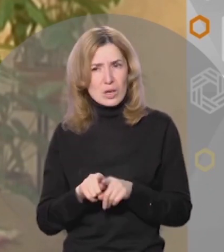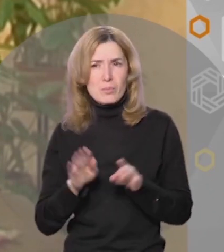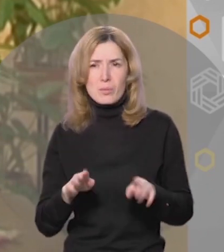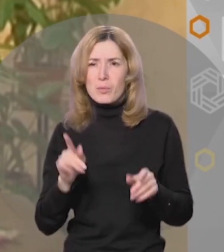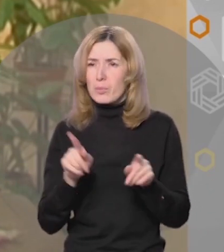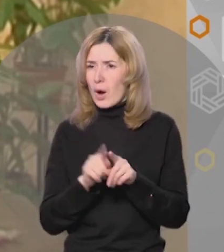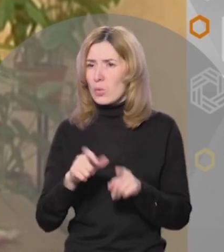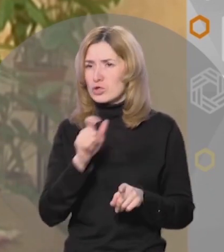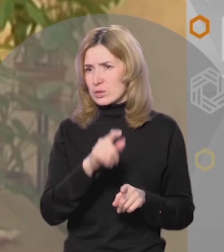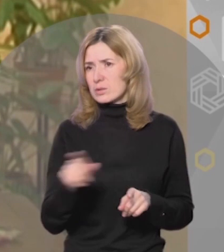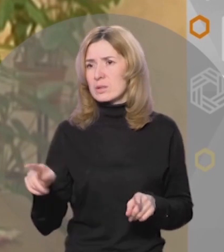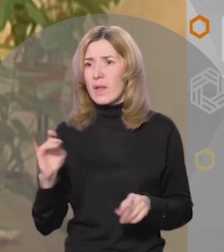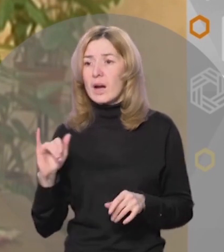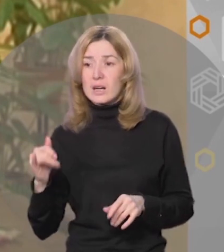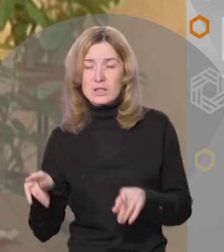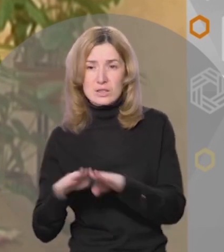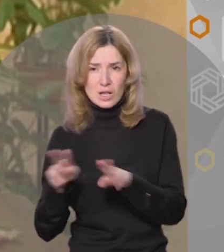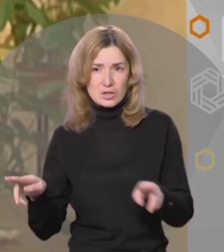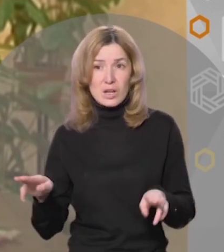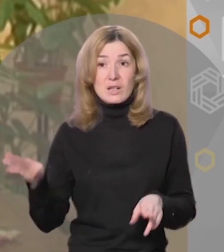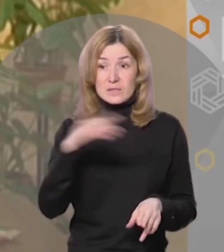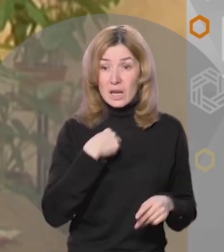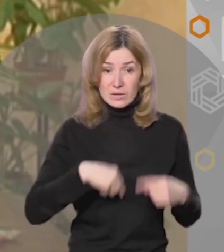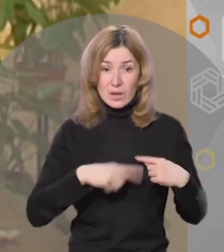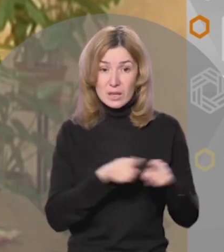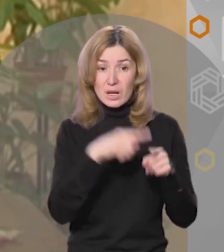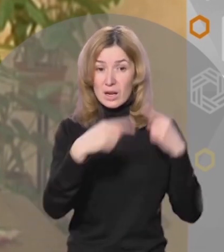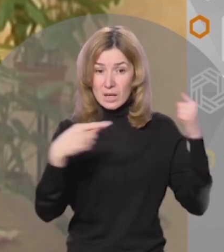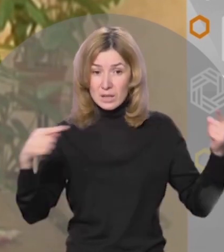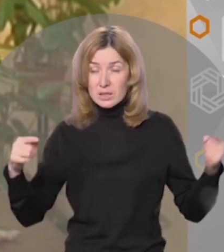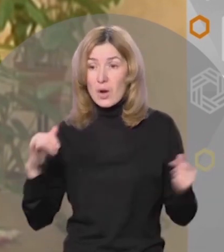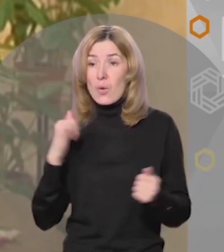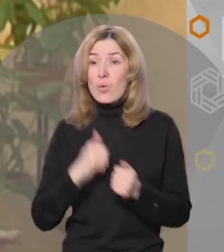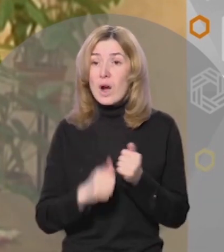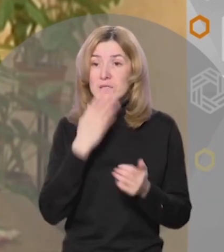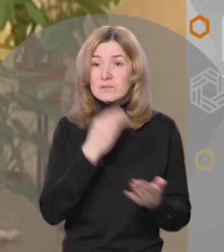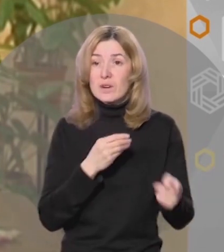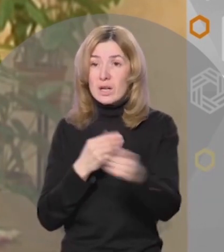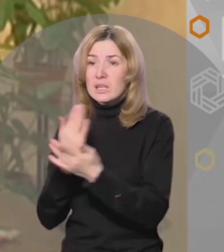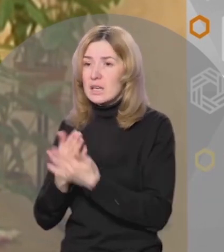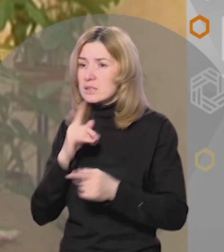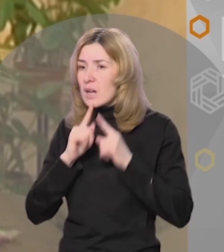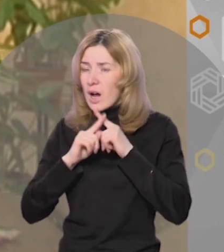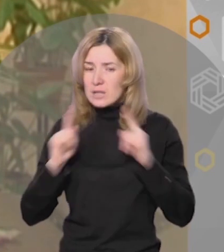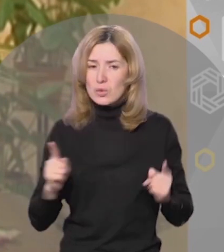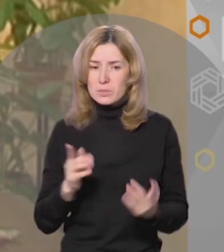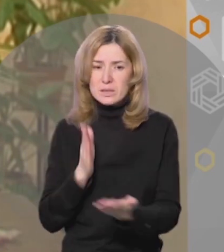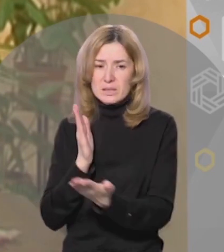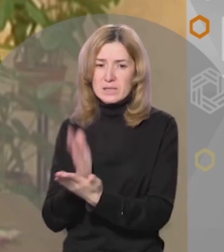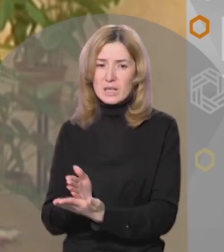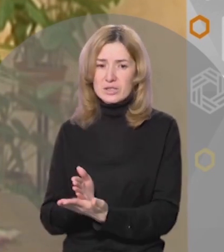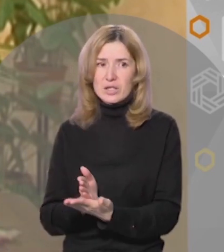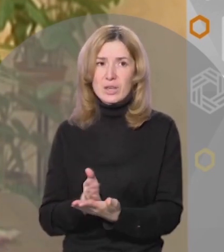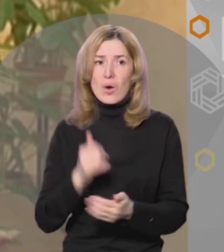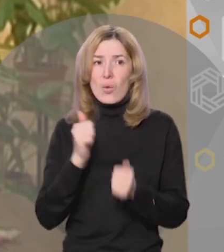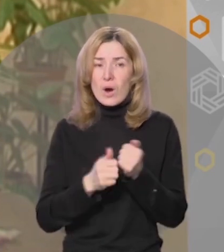похожи на эти карандаши. Мы с вами все такие разные, и у каждого из нас есть свое особое предназначение,